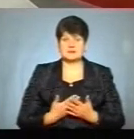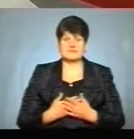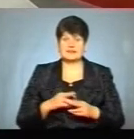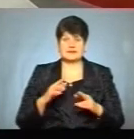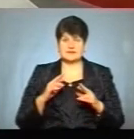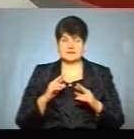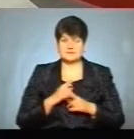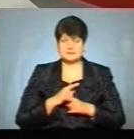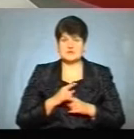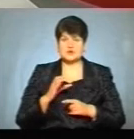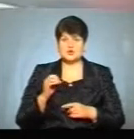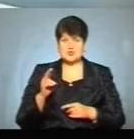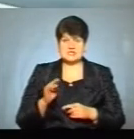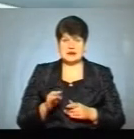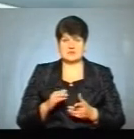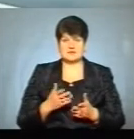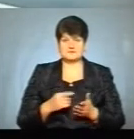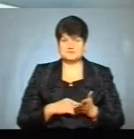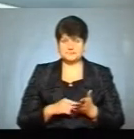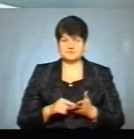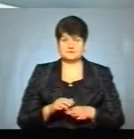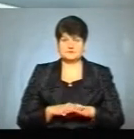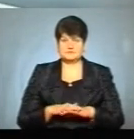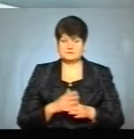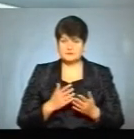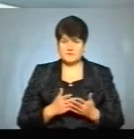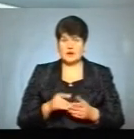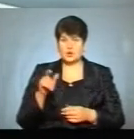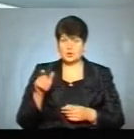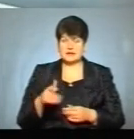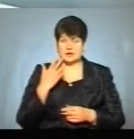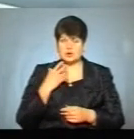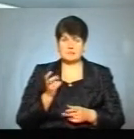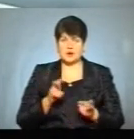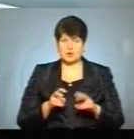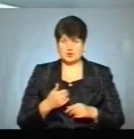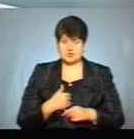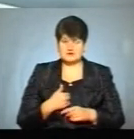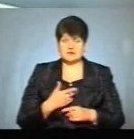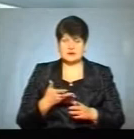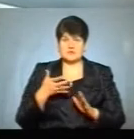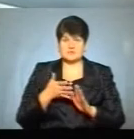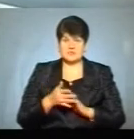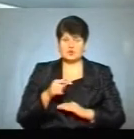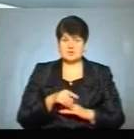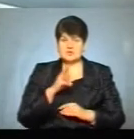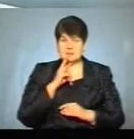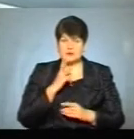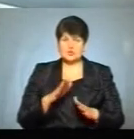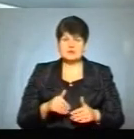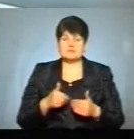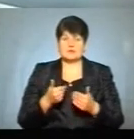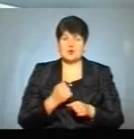несправедлива соціальна така риса на ринку праці. Тому що людина, коли приходить до нас, вона орієнтується на ту заробітну плату, яку